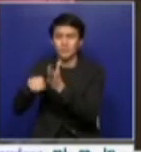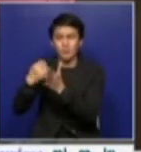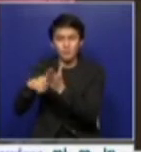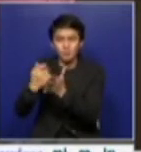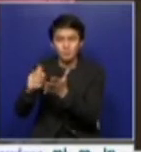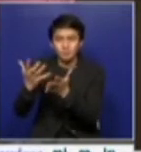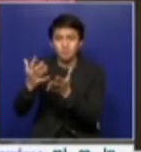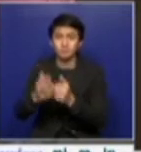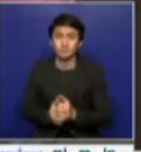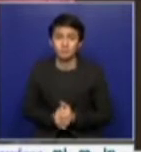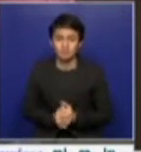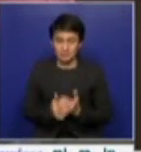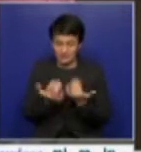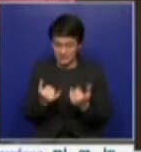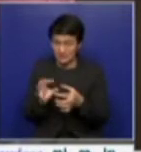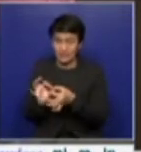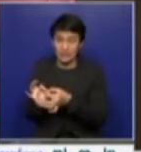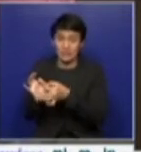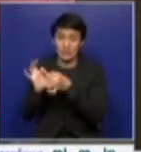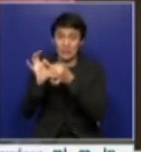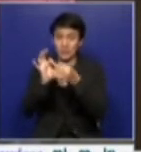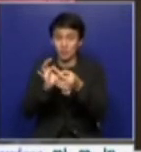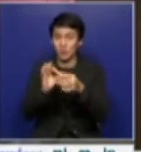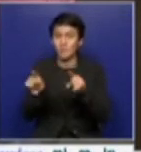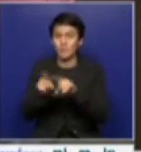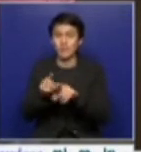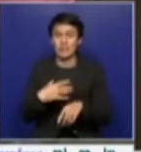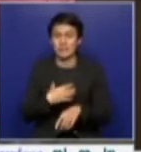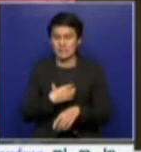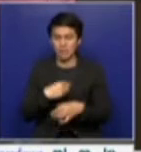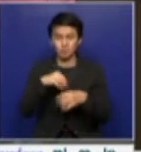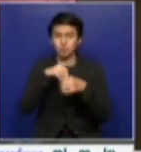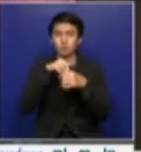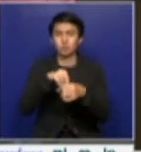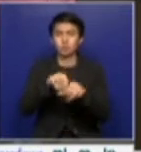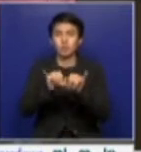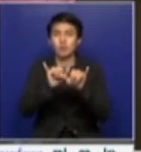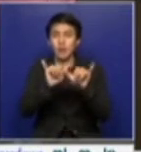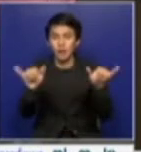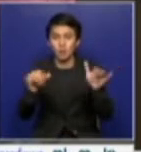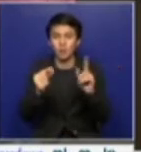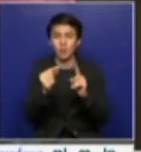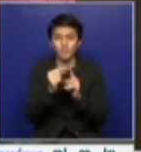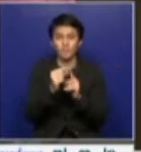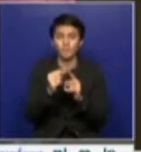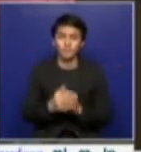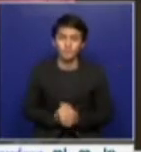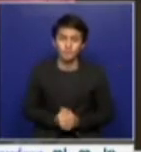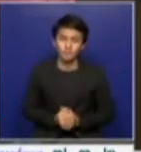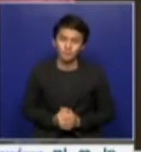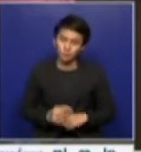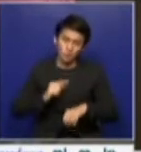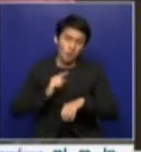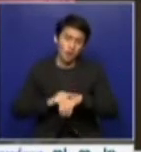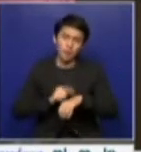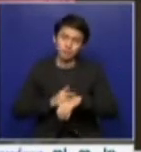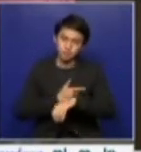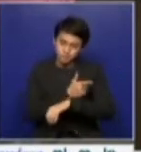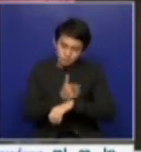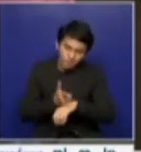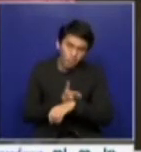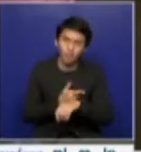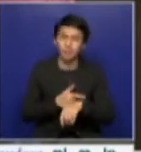จนเป็นที่มาของคำว่าเขาอยากอยู่ยาวๆครับธรรมพันธ์เซเวลาทั้งงบ